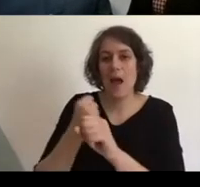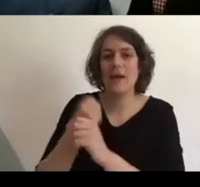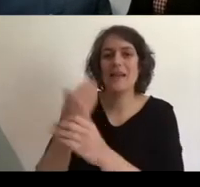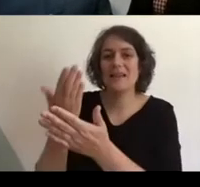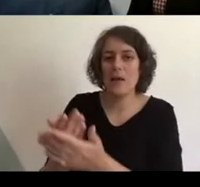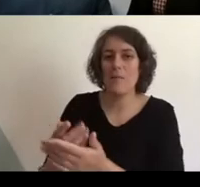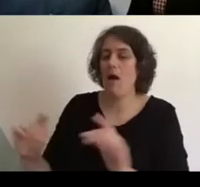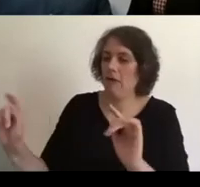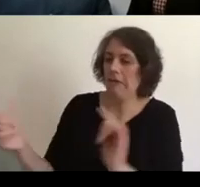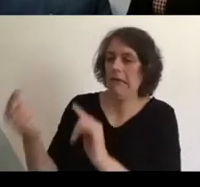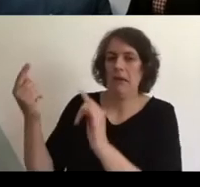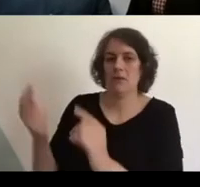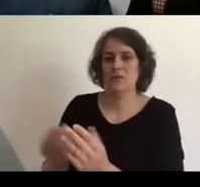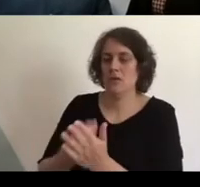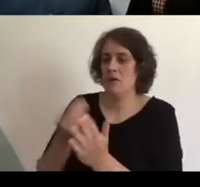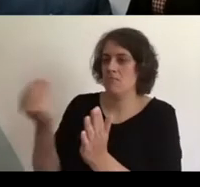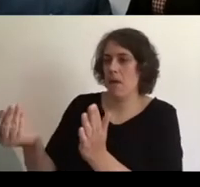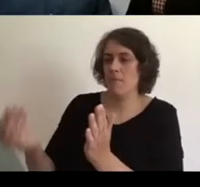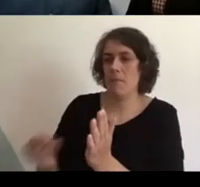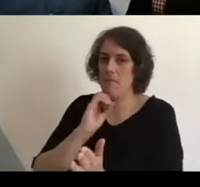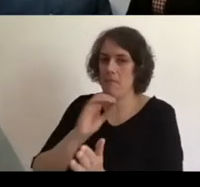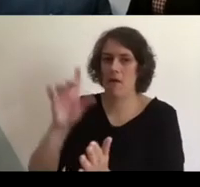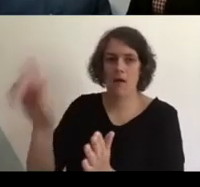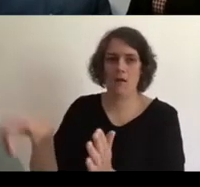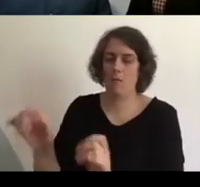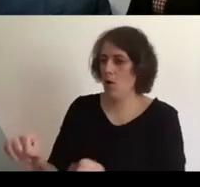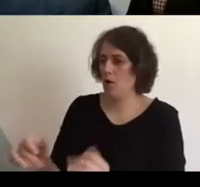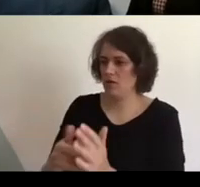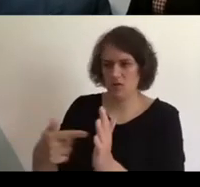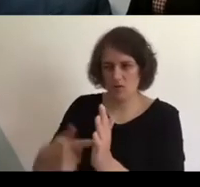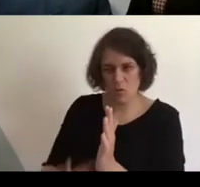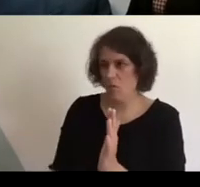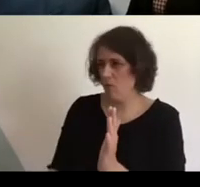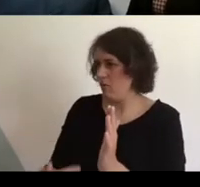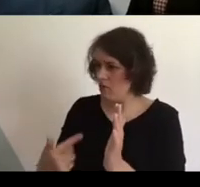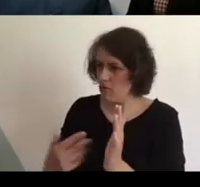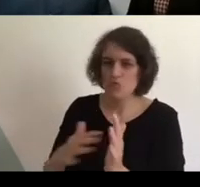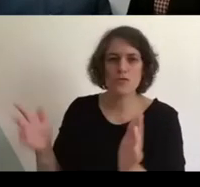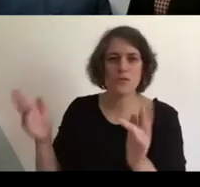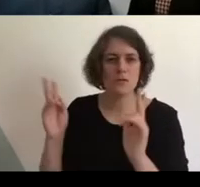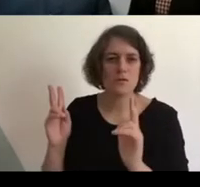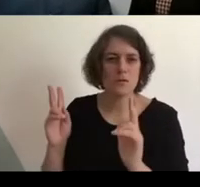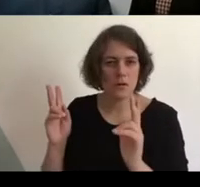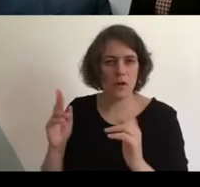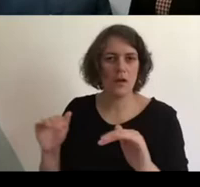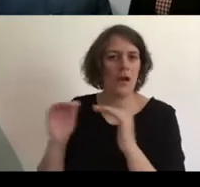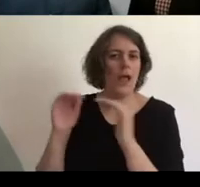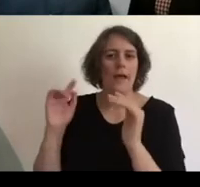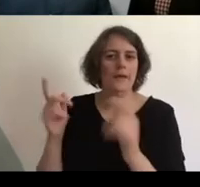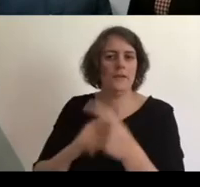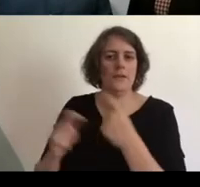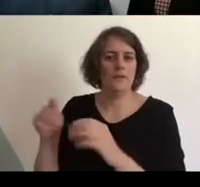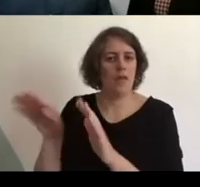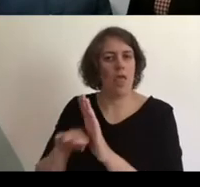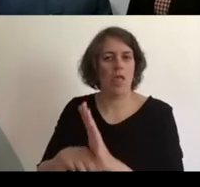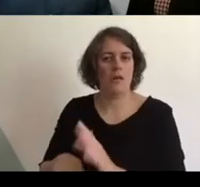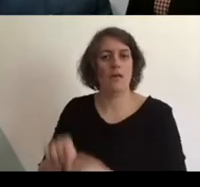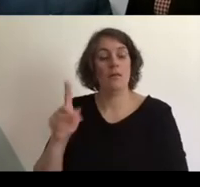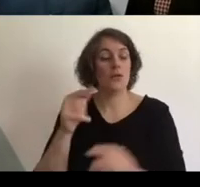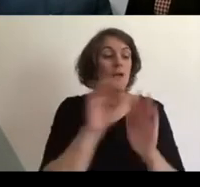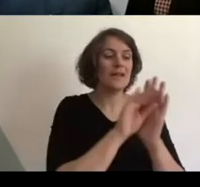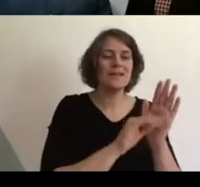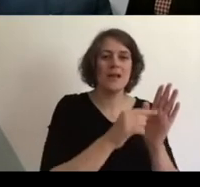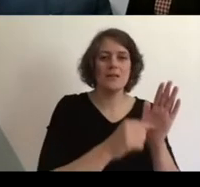glaube, dass hier an solchen Situationen merken wir, dass die Gesetze, auch wenn sie in der Realität nicht